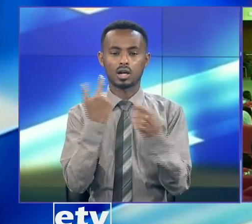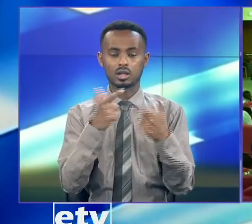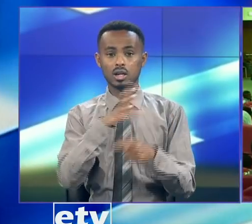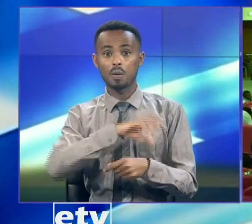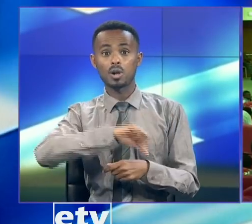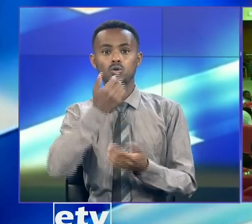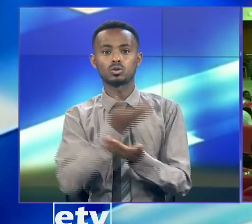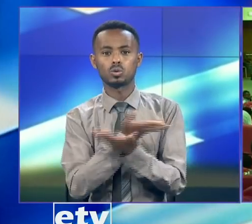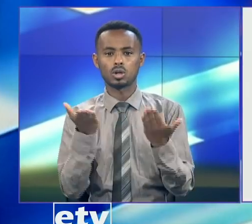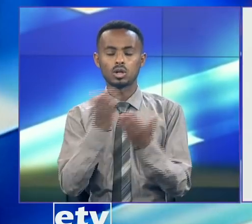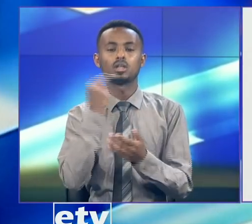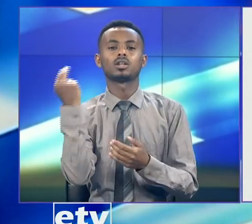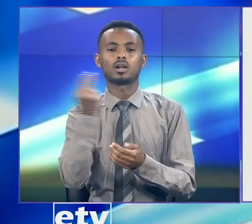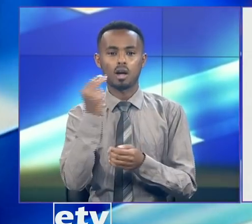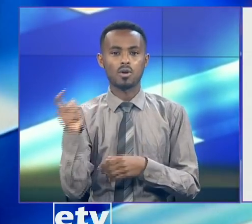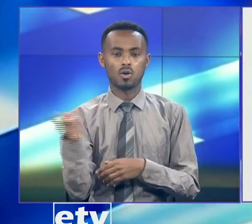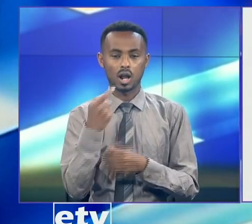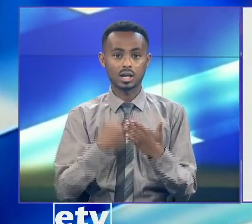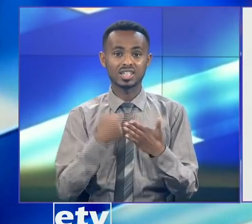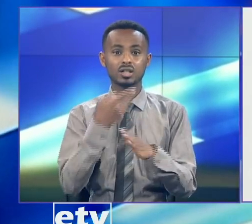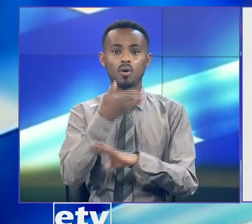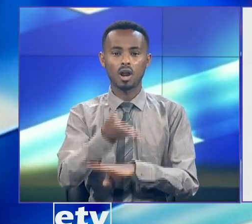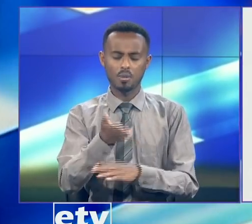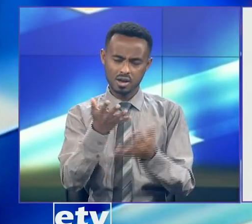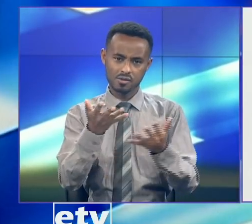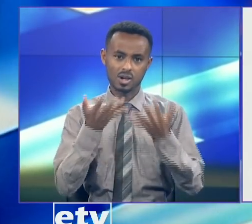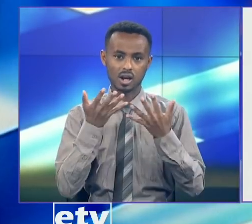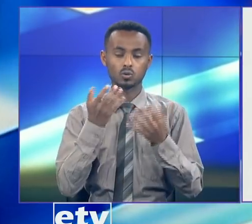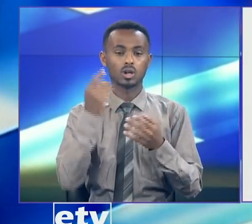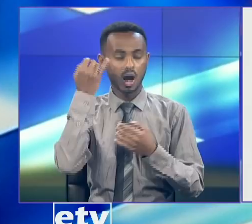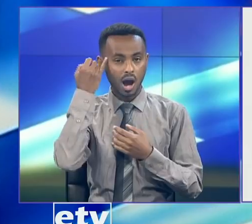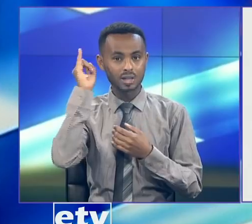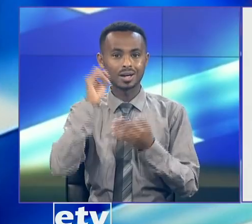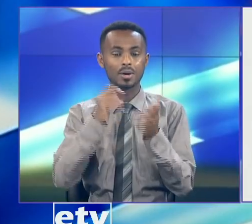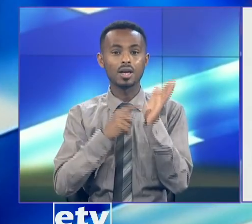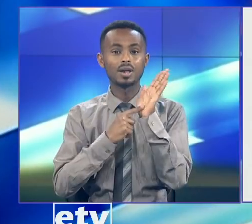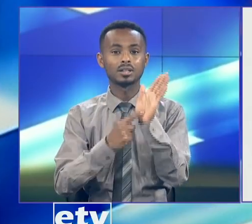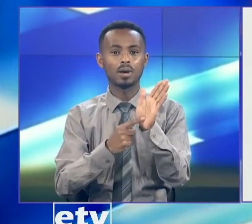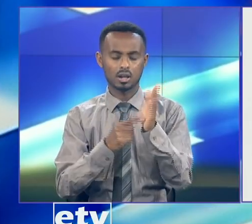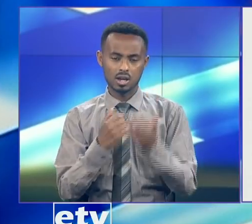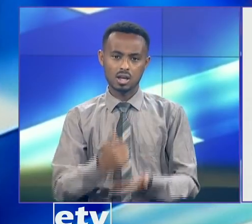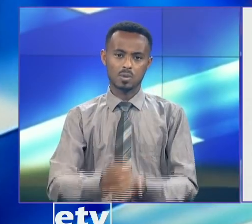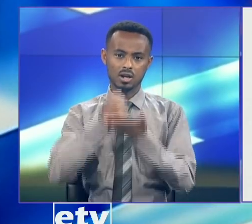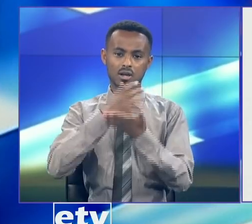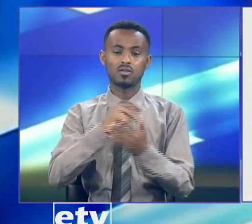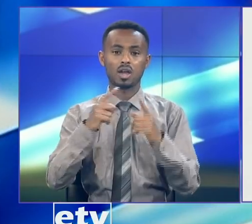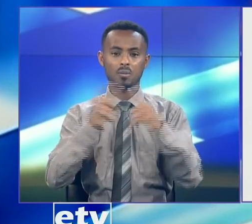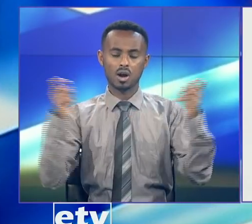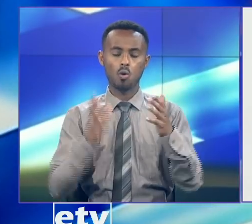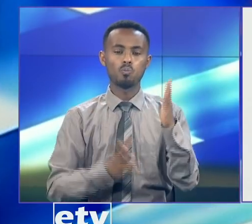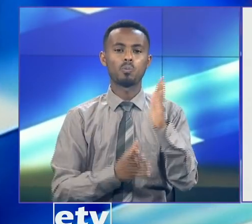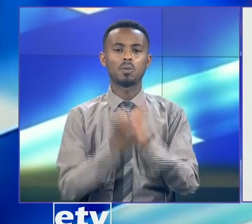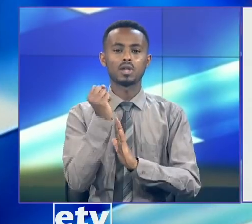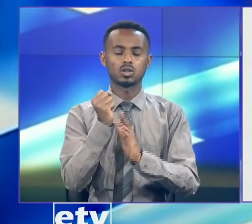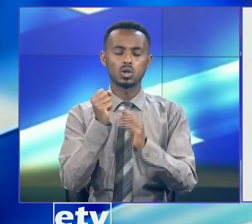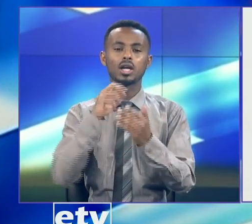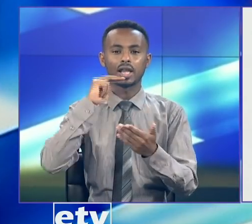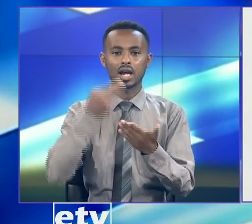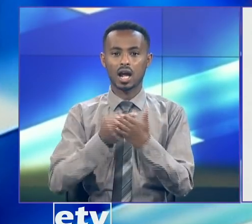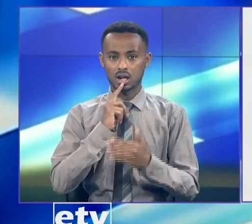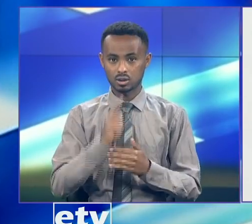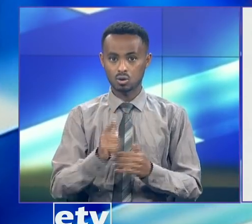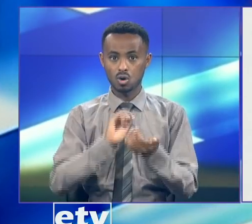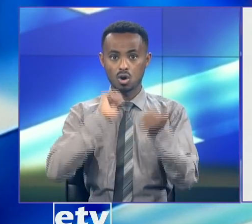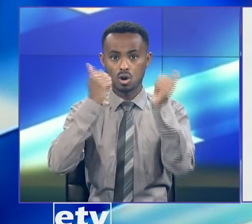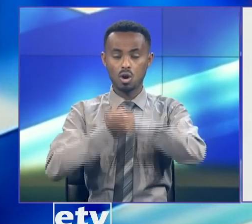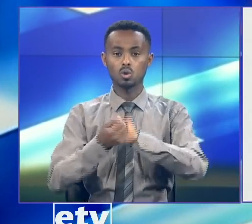በሌሎች ጉዳዮች ተጠቃሚ ይሆናል። ከዚህ በኋላም የፈለጋችሁትን ሐሳብ የማንጸባረቅ የመደገፍና የመቃወም መብታችሁ የተረጋገጠ ነው።